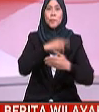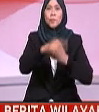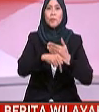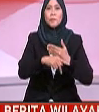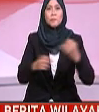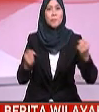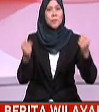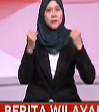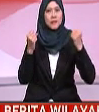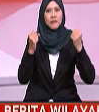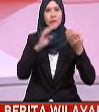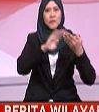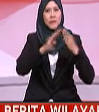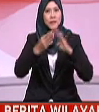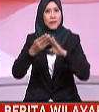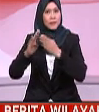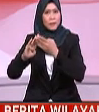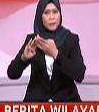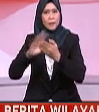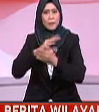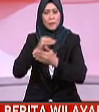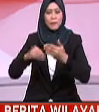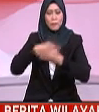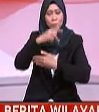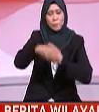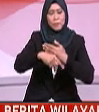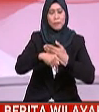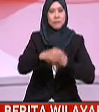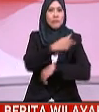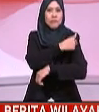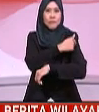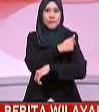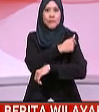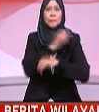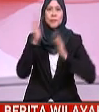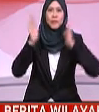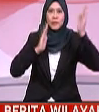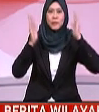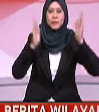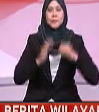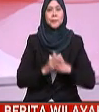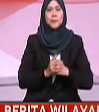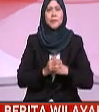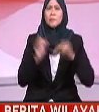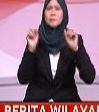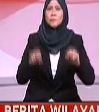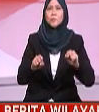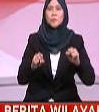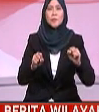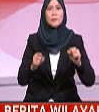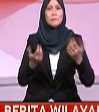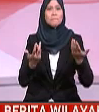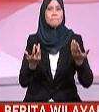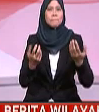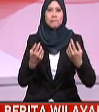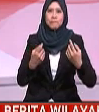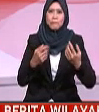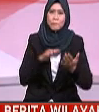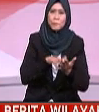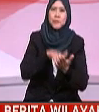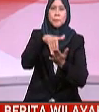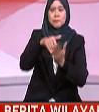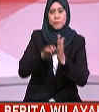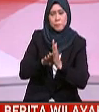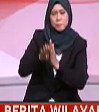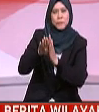kemerkasaan komuniti dan program vaksinasi kebangsaan akan membolehkan kita bangkit semula bersama